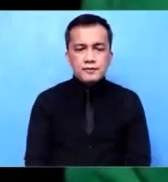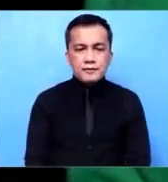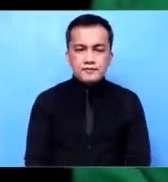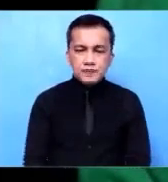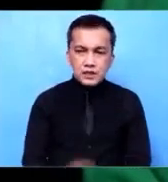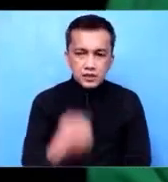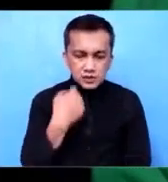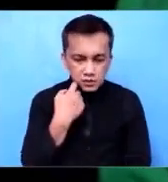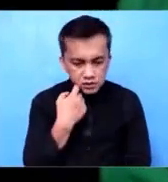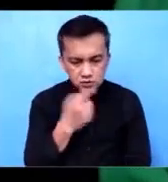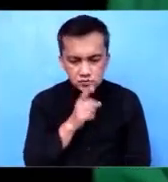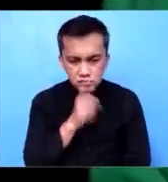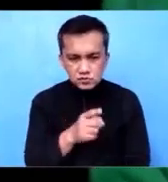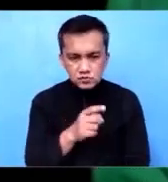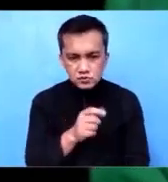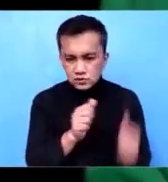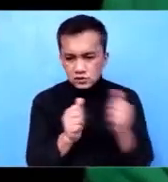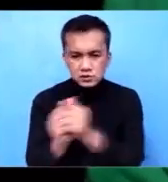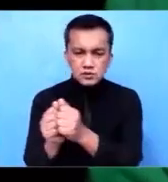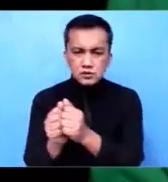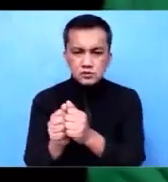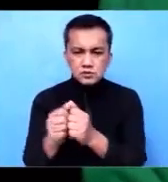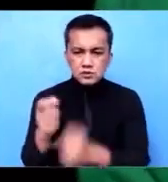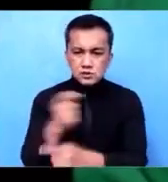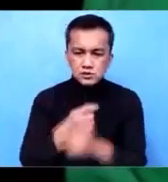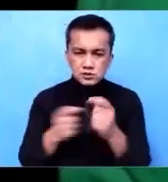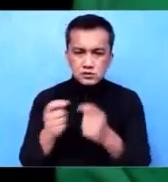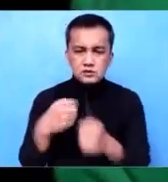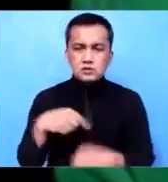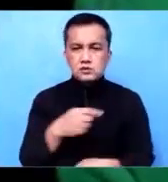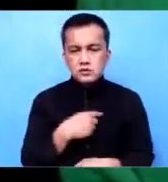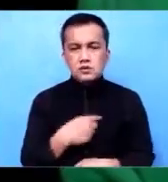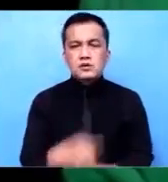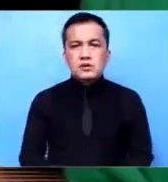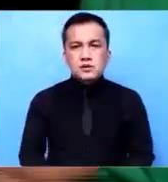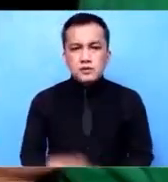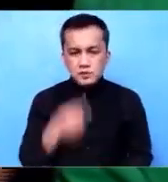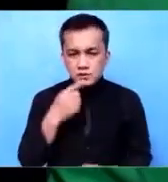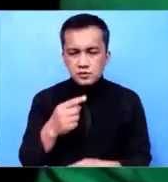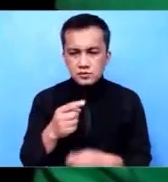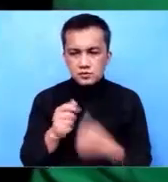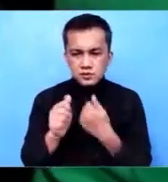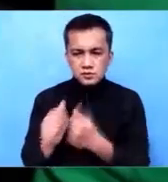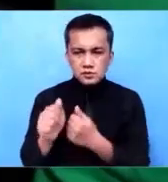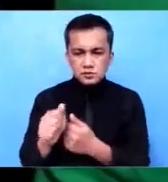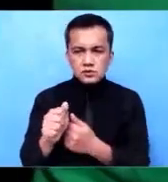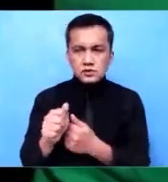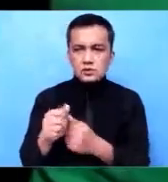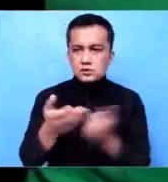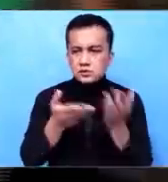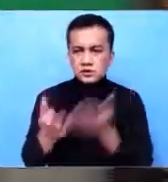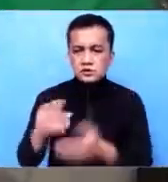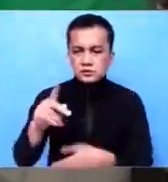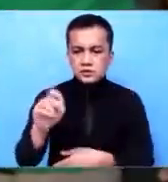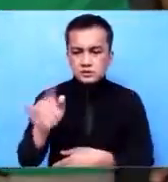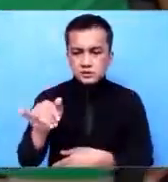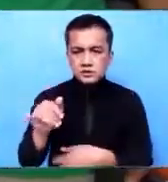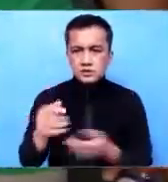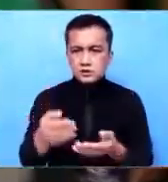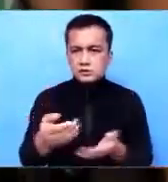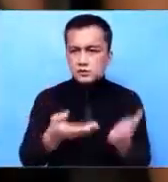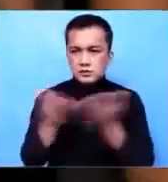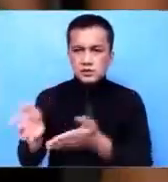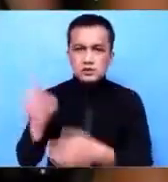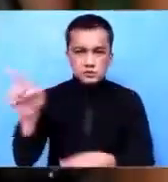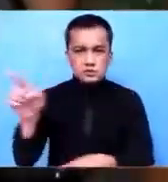yan. Ito po kasi yung transaction sa amin. Ano po, parang pinick up lang po yun dyan sa Pasay po. I-deliver po doon sa Chinese. Sa takot